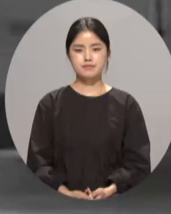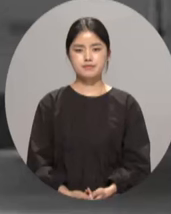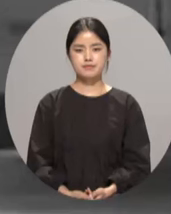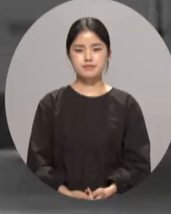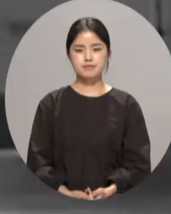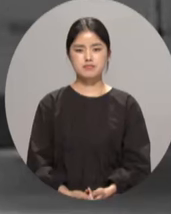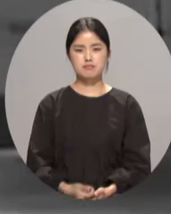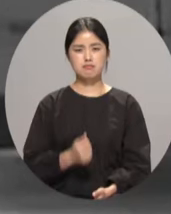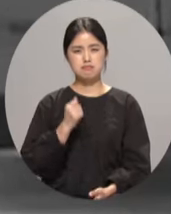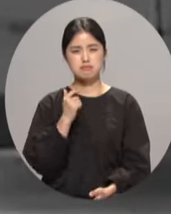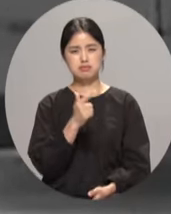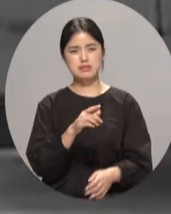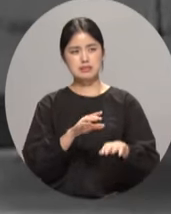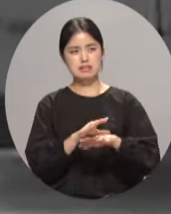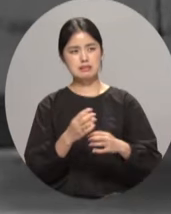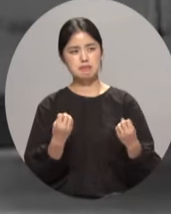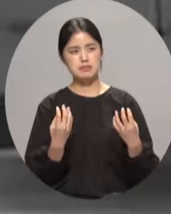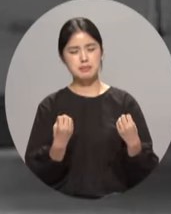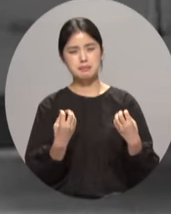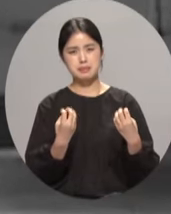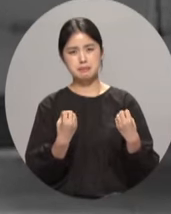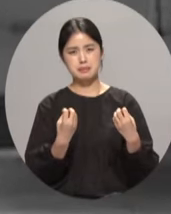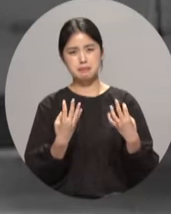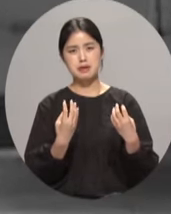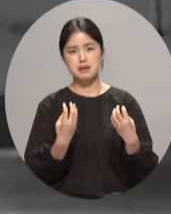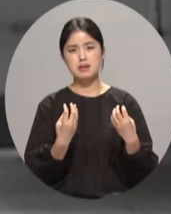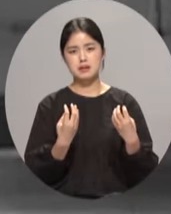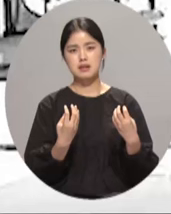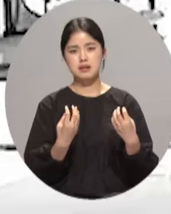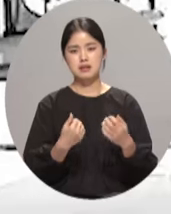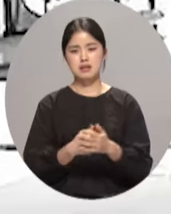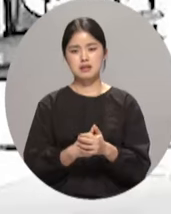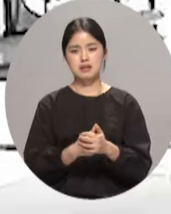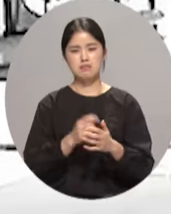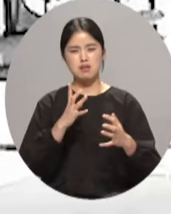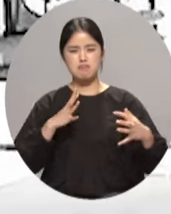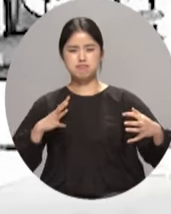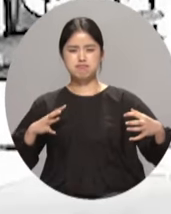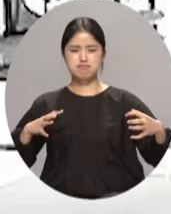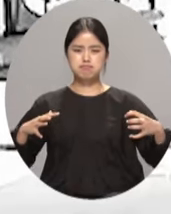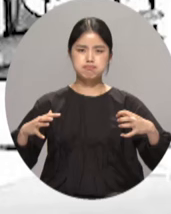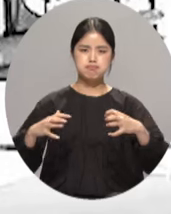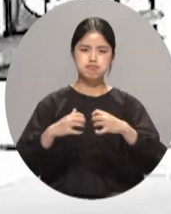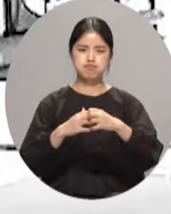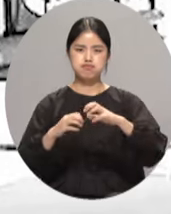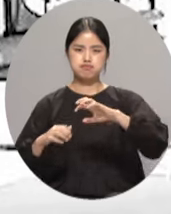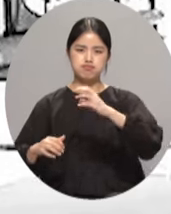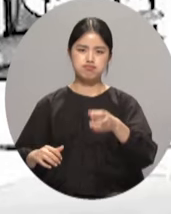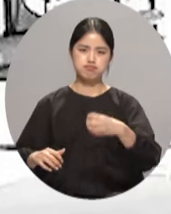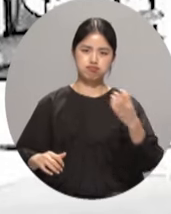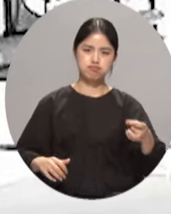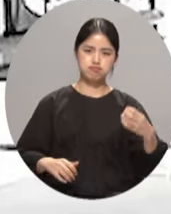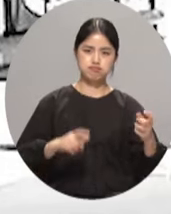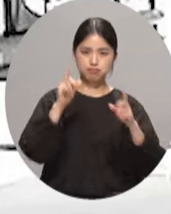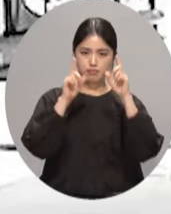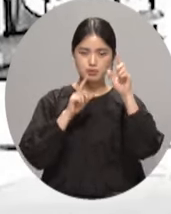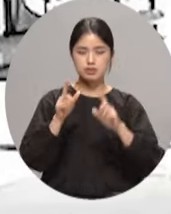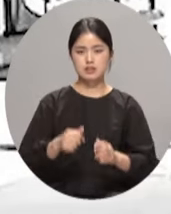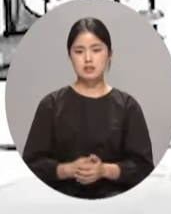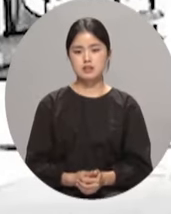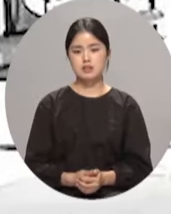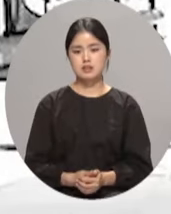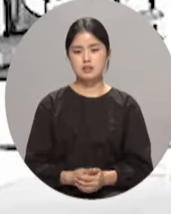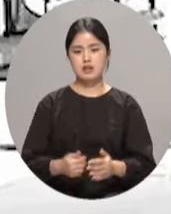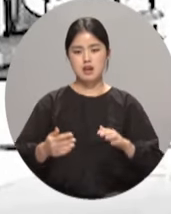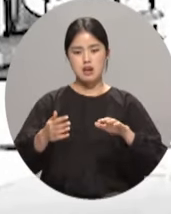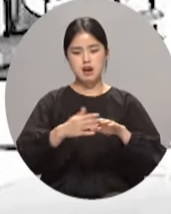기입니다 차량의 전조 등불 빛이 빠르게 다가오고 뭔가에 들이받힌 차량이 도로 위에 나뒹굽니다 앞부분이